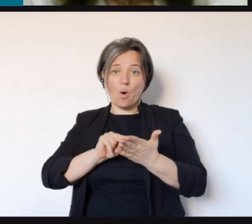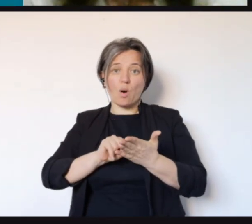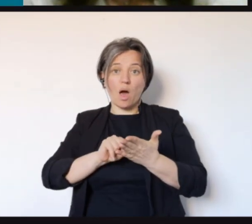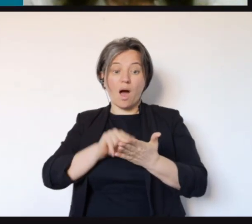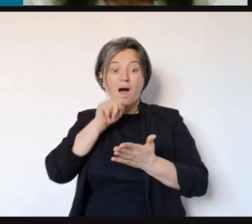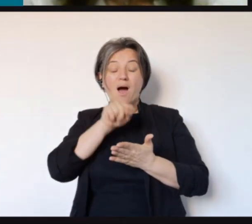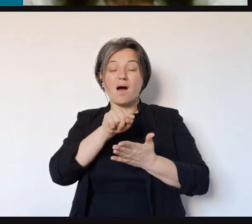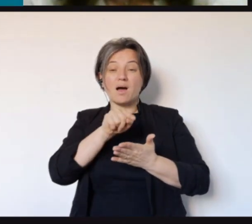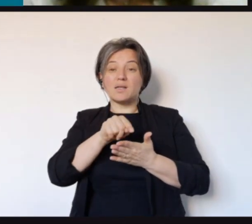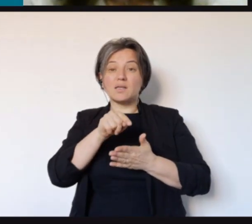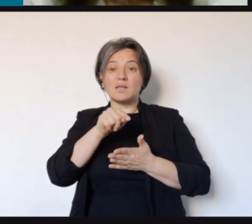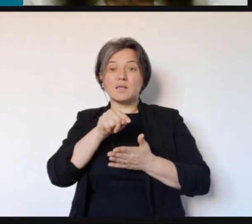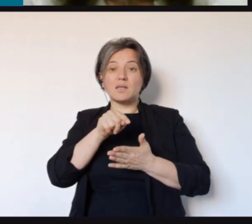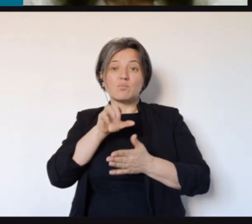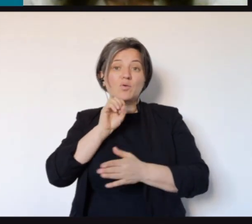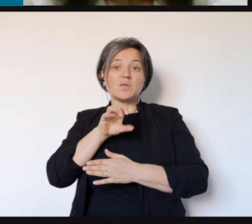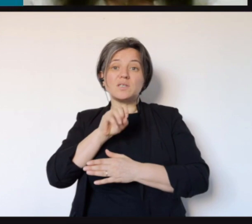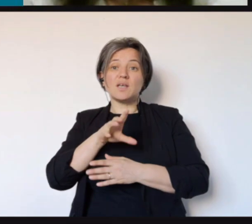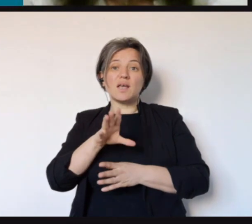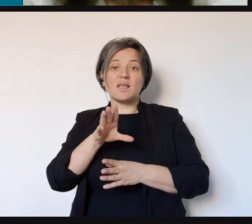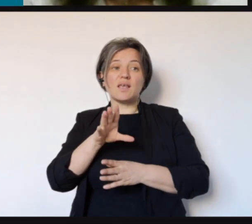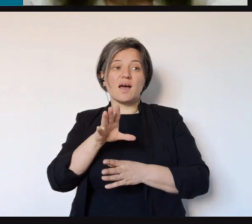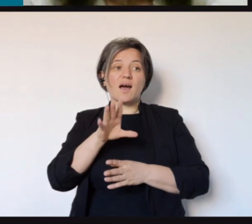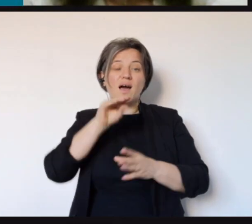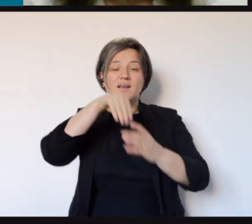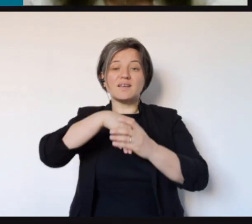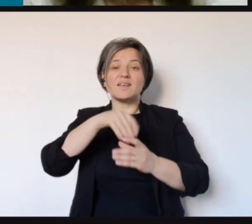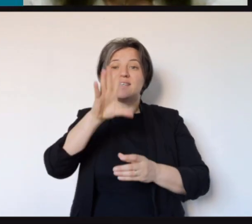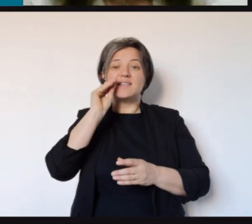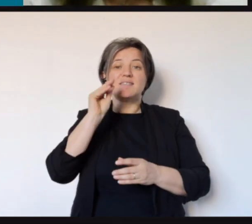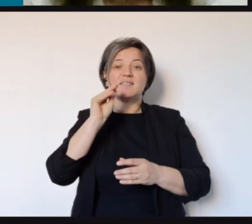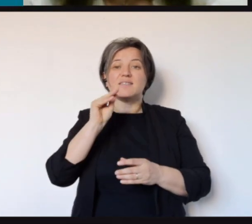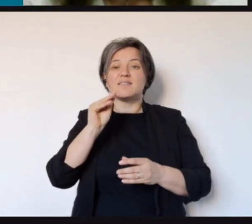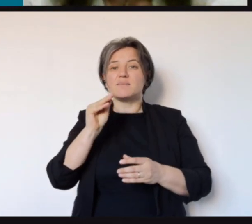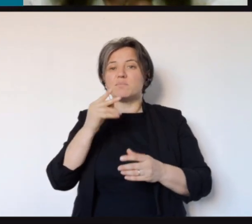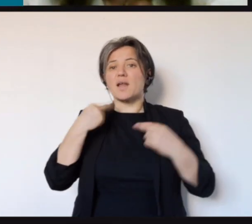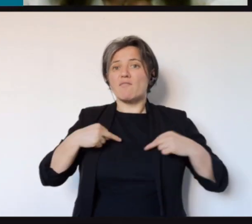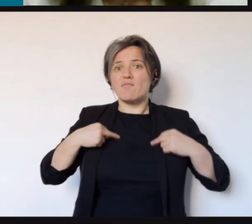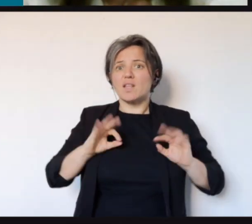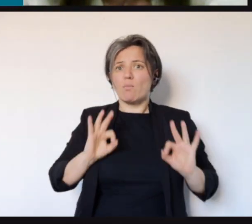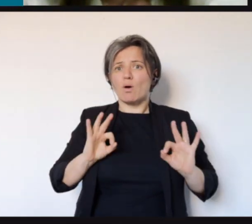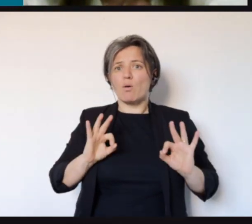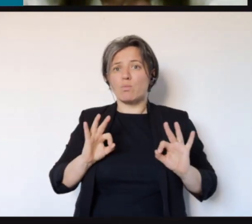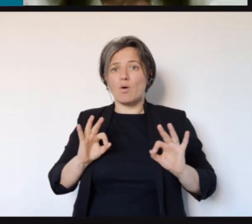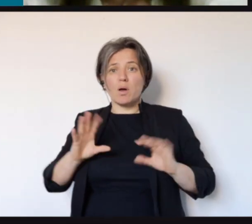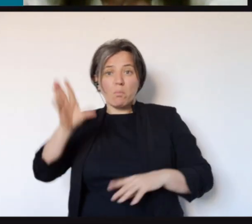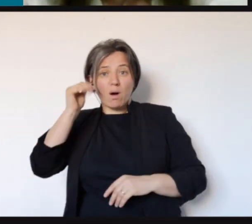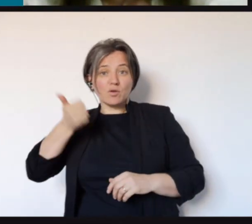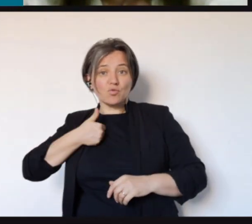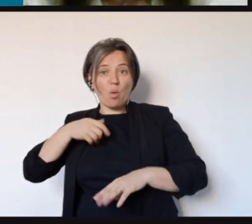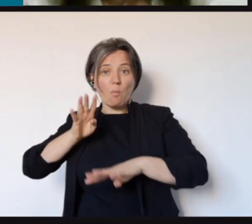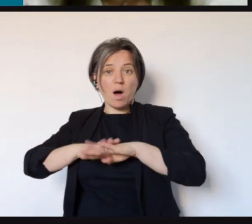che insegnano a vivere, non è che insegnano solo matematica,